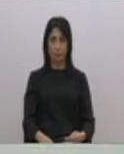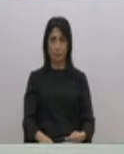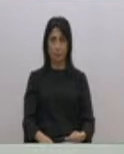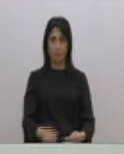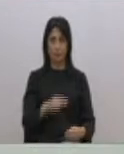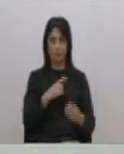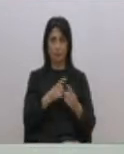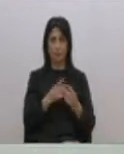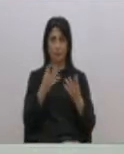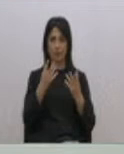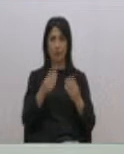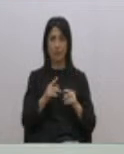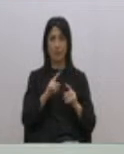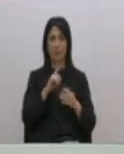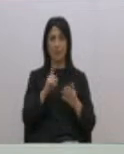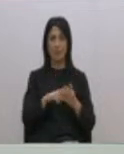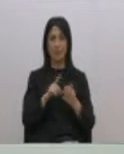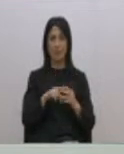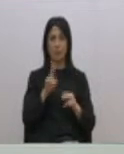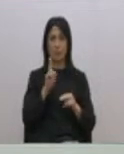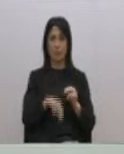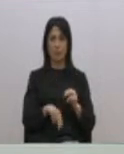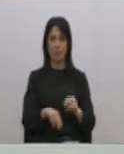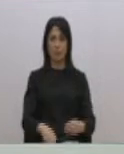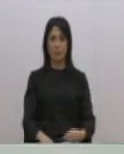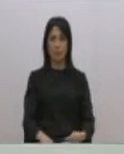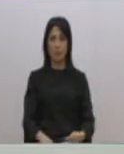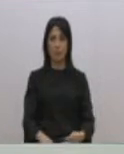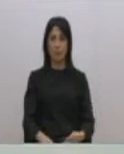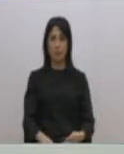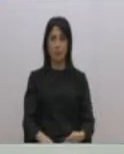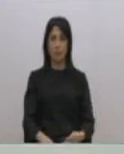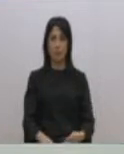colegi, v-am zis trei ani de lisa că trebuie amut suret,